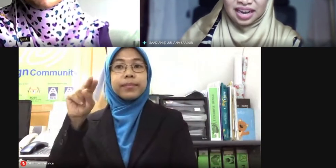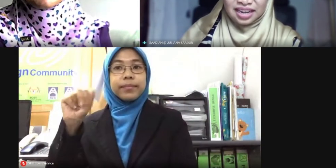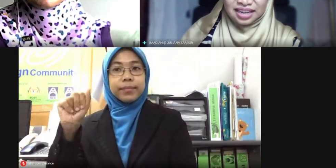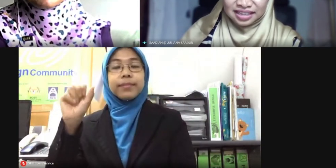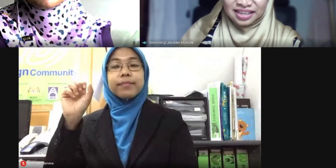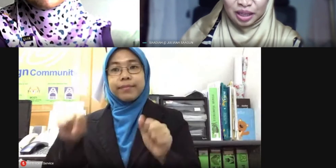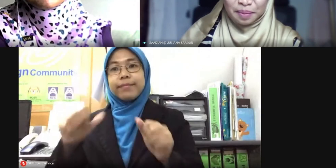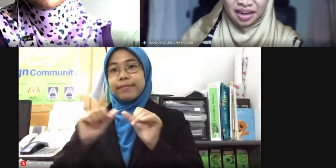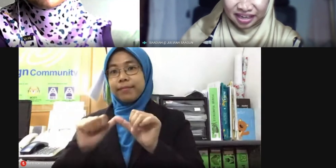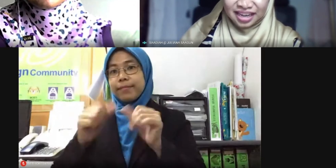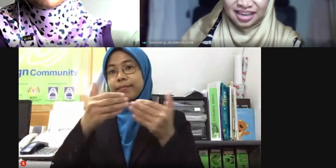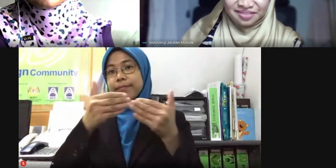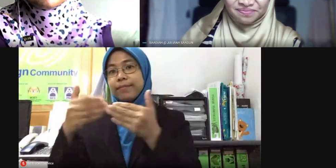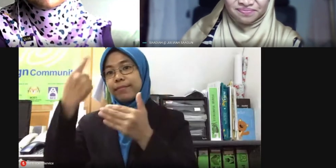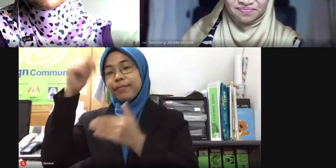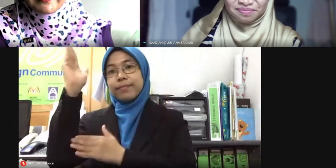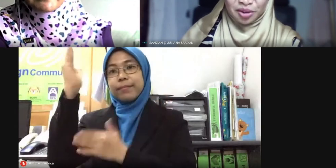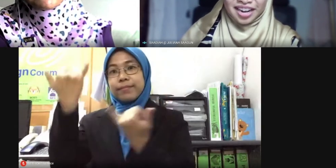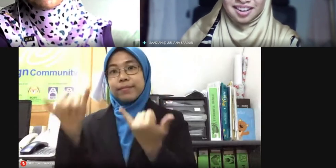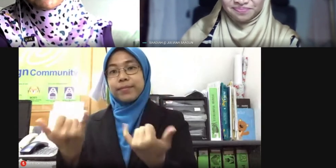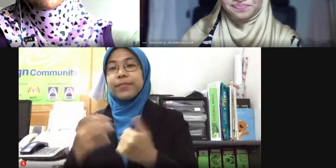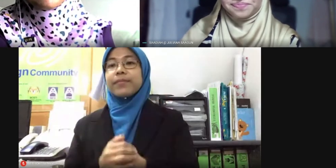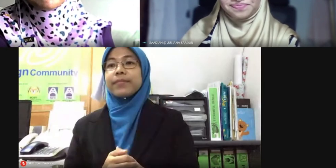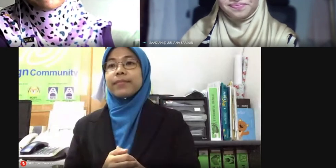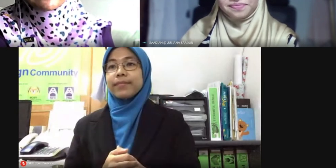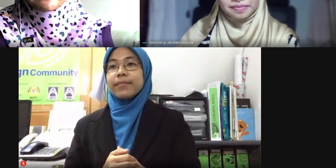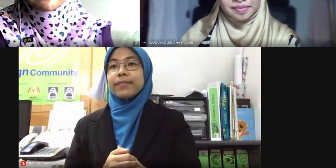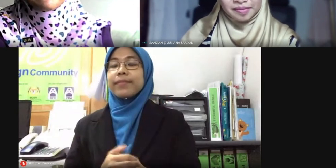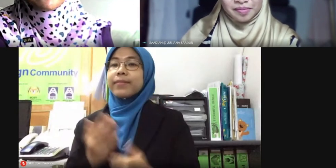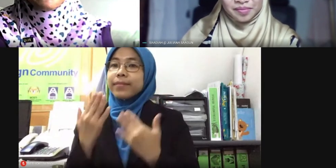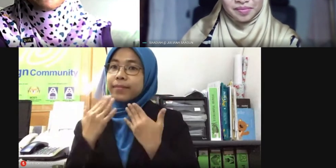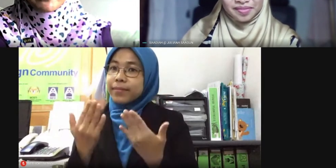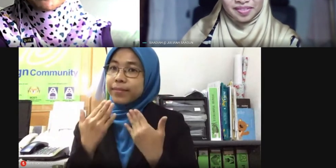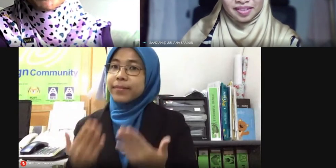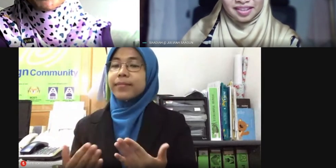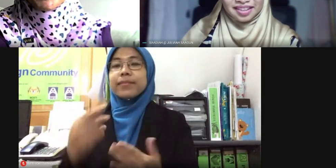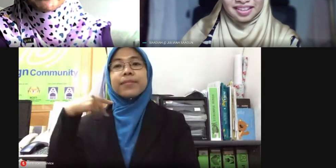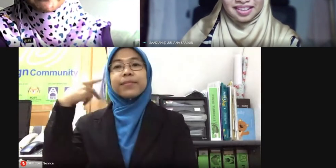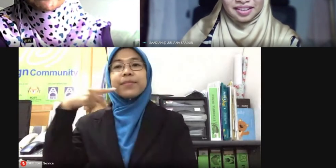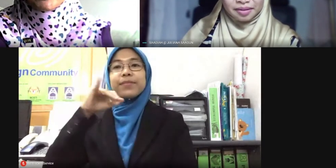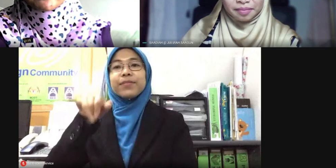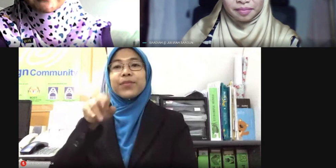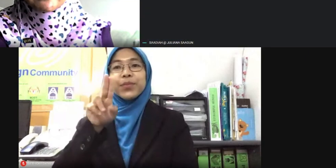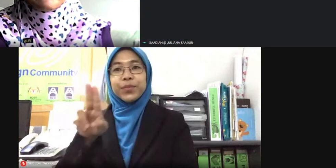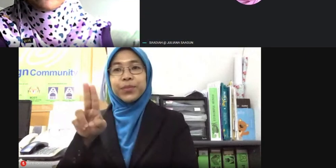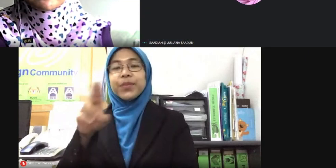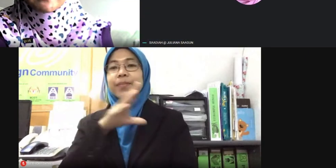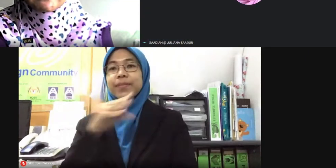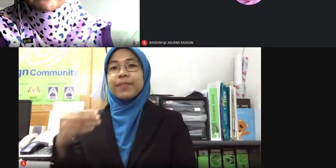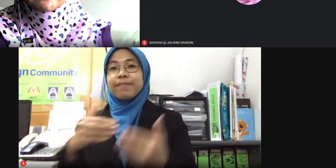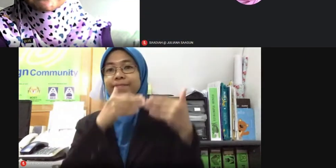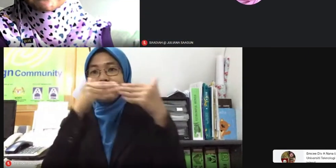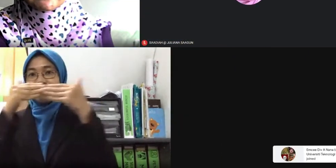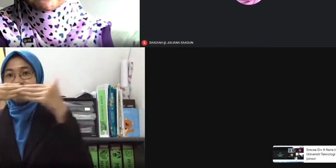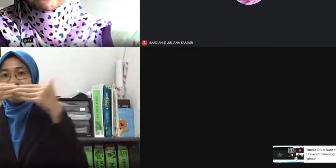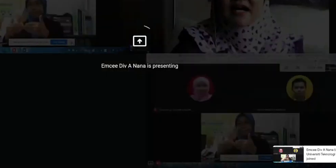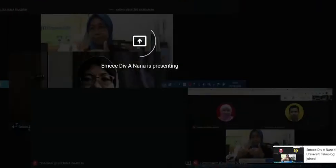teruskan dengan sesi kita pada hari ini. Baik, Puan Nana. Okay. Terima kasih kepada Puan Ju dan kita teruskan lagi perkongsian